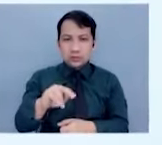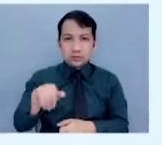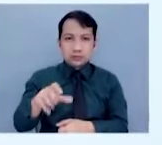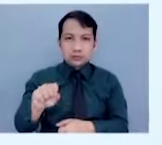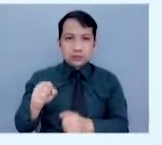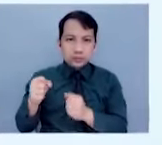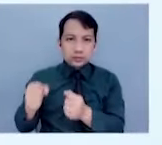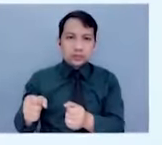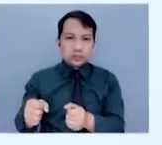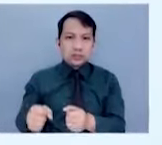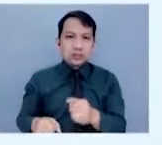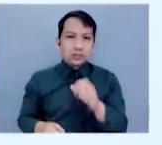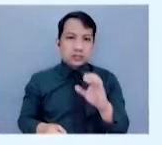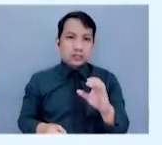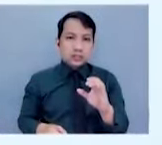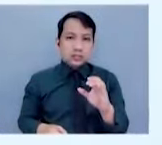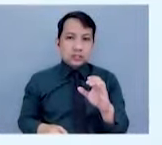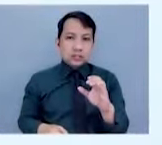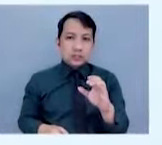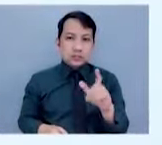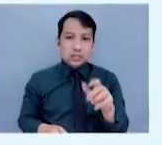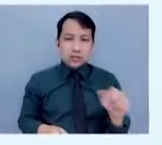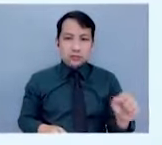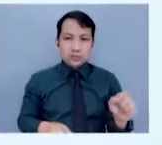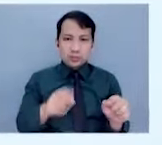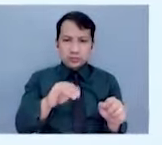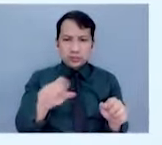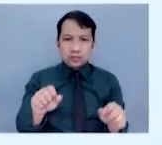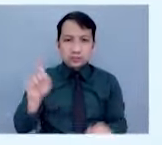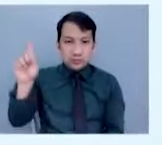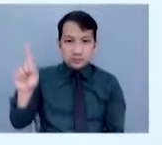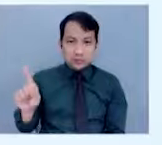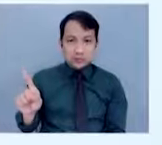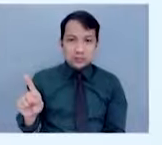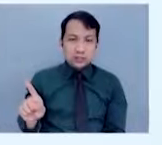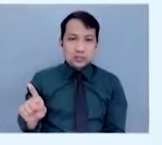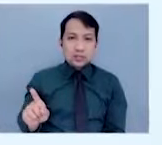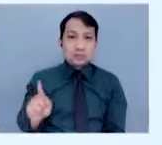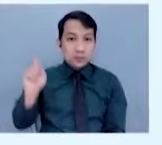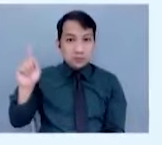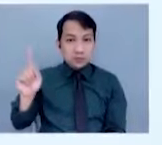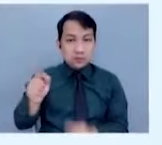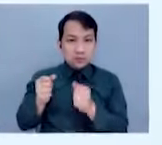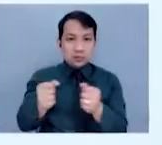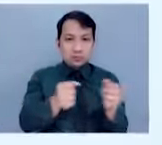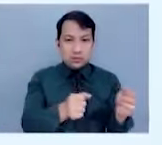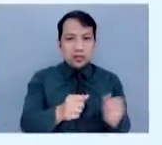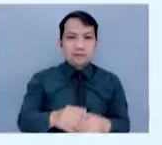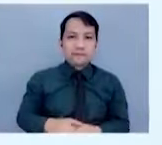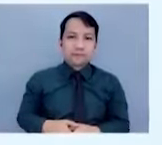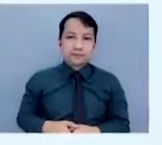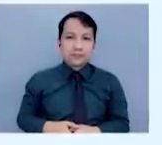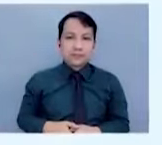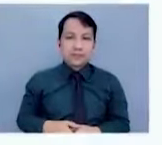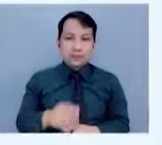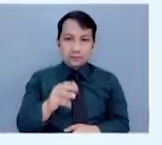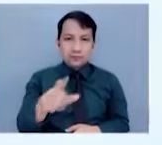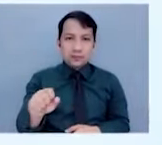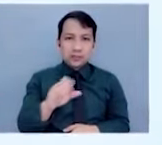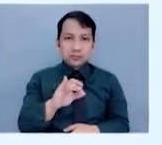ang Silawi Street, Masangkay Street, Bonifacio Street, De La Paz Street, Daang Bakal Road at Marigman at Cabrera